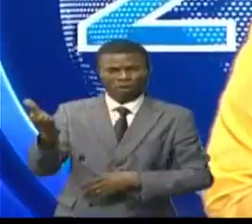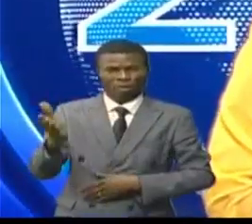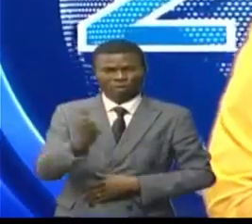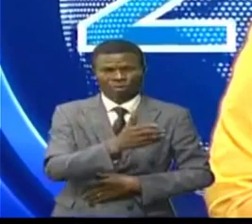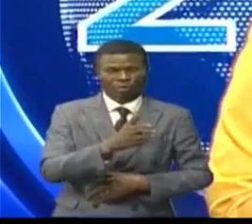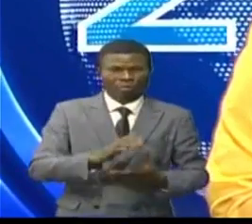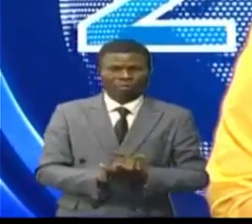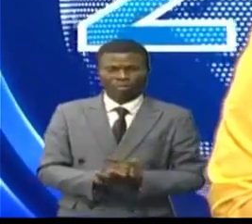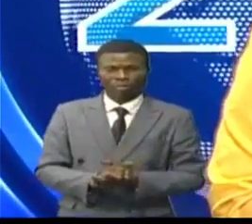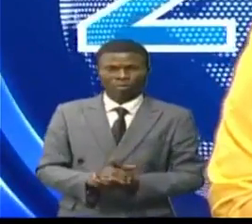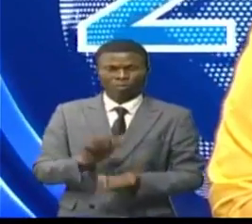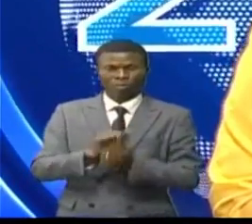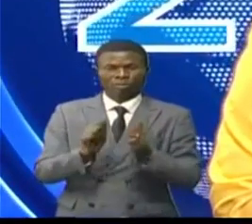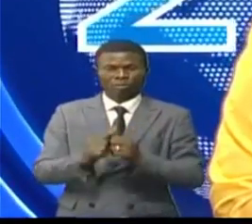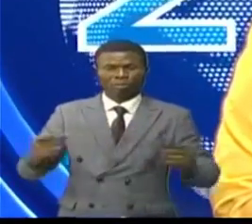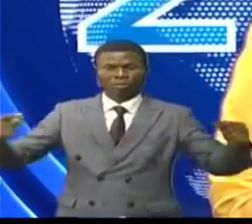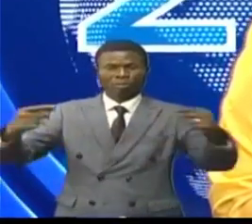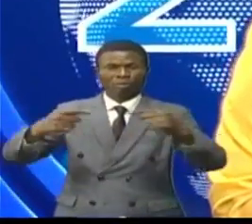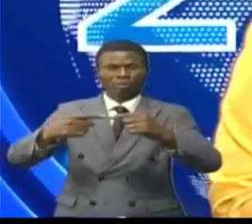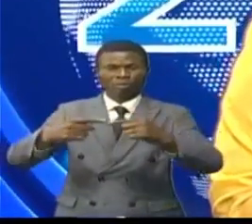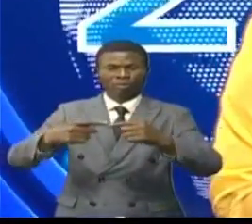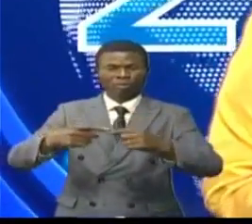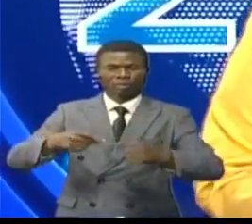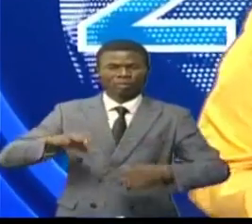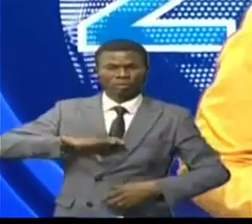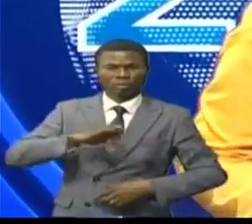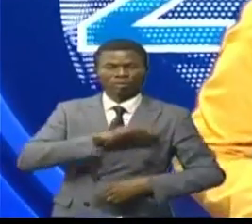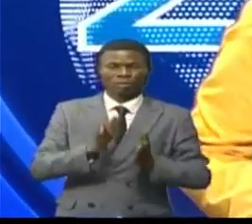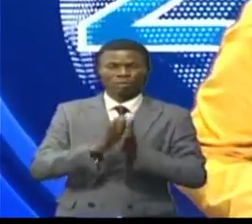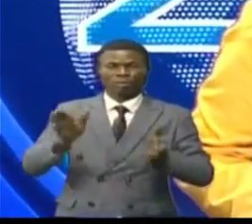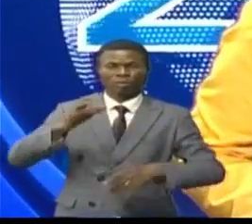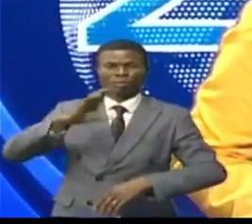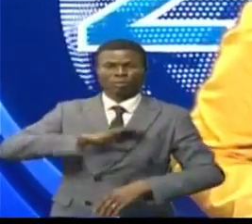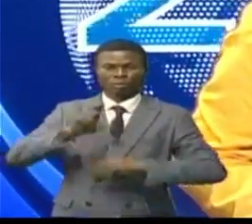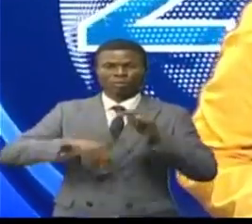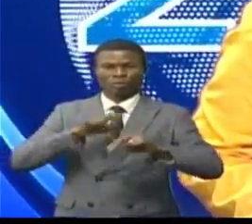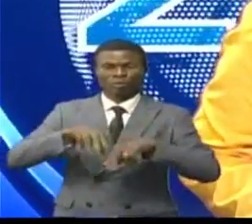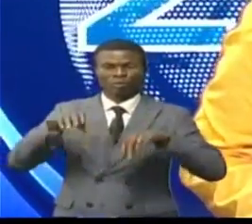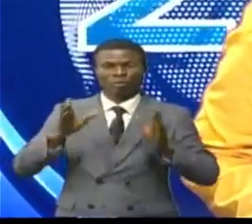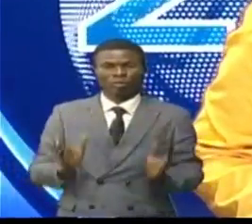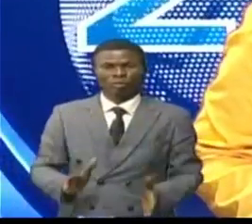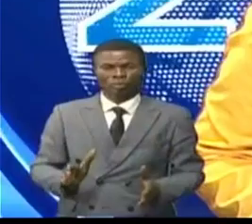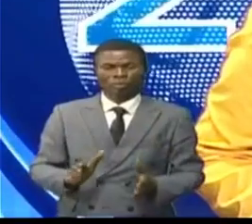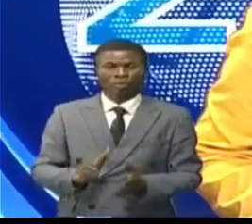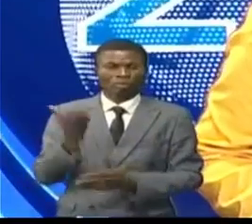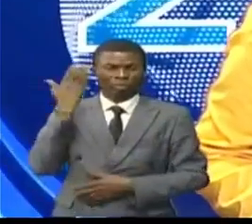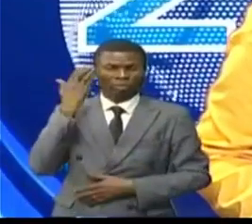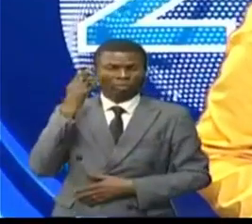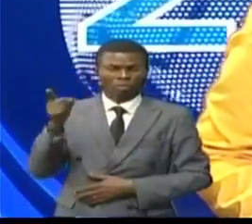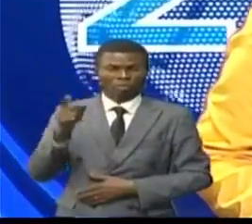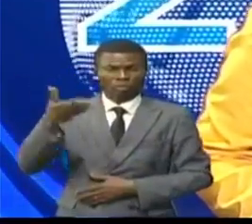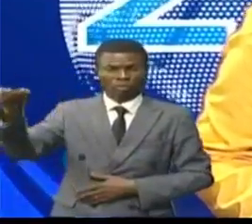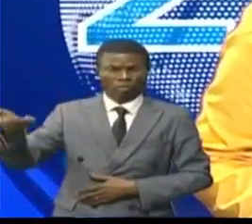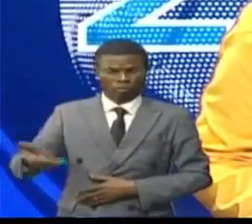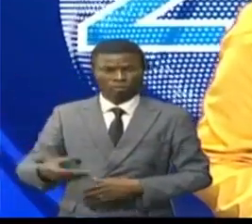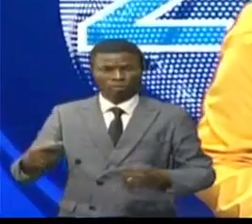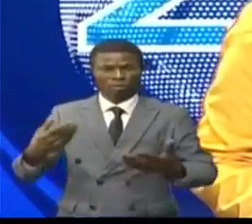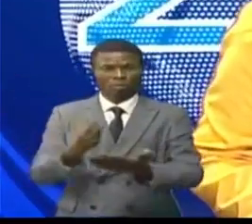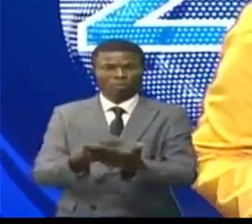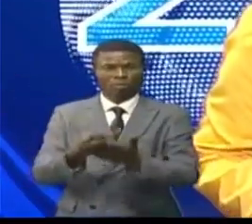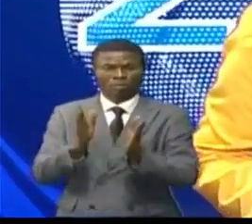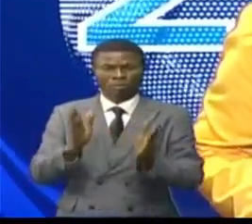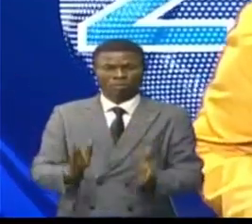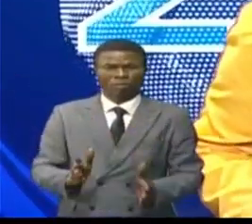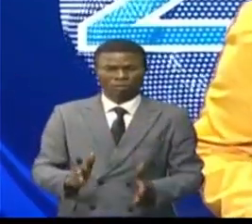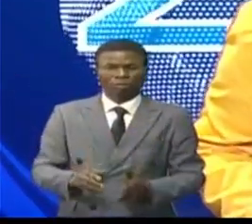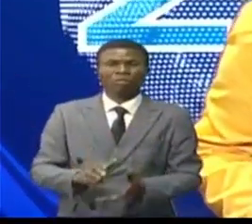dans le cadre de la compétition sportive, le commissaire général de la police nationale congolaise, Dieudonné Amouli, a reçu les sportifs de la